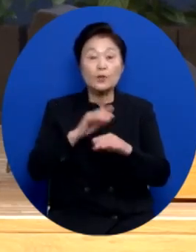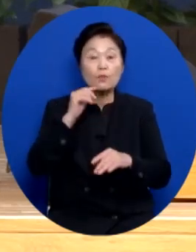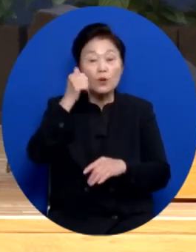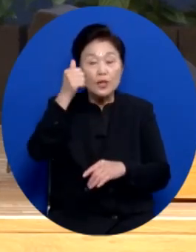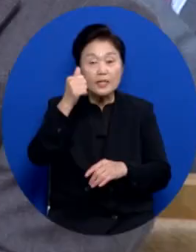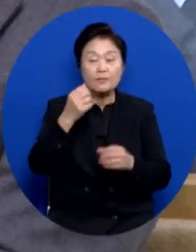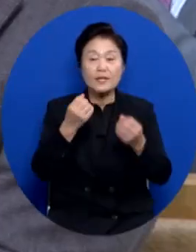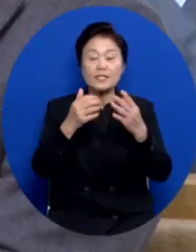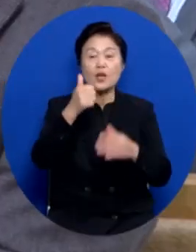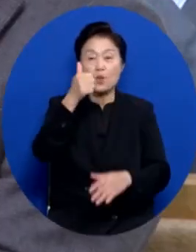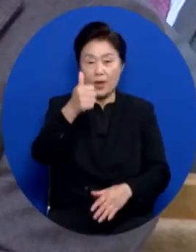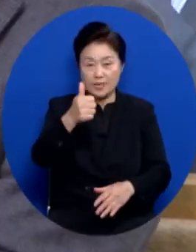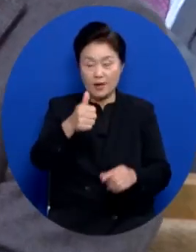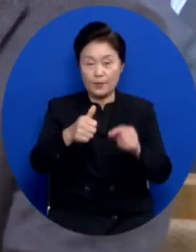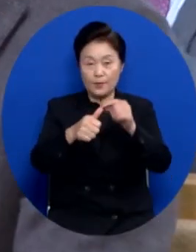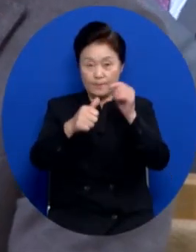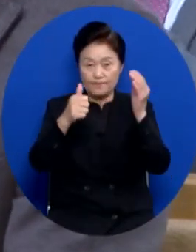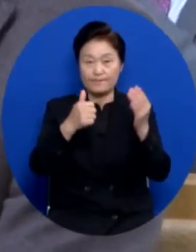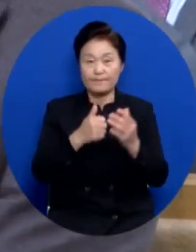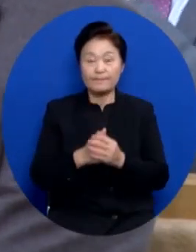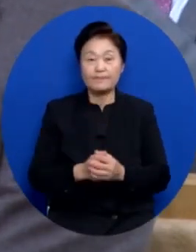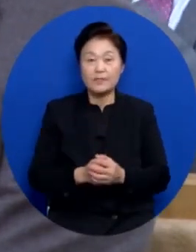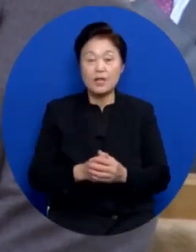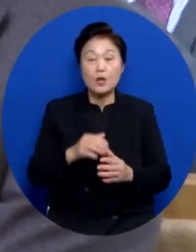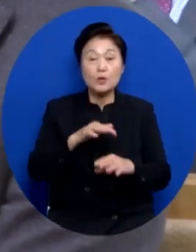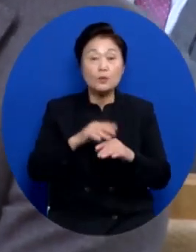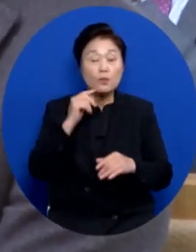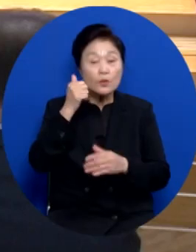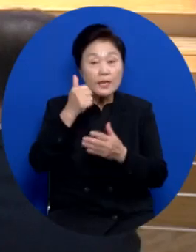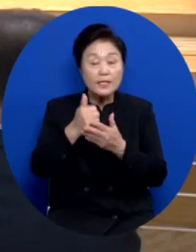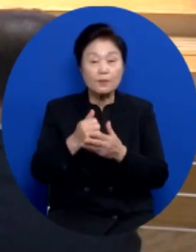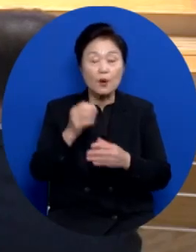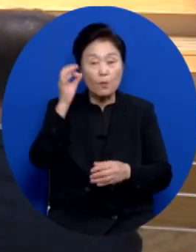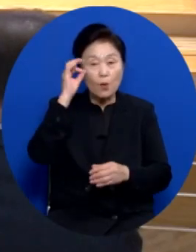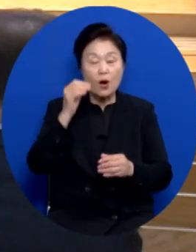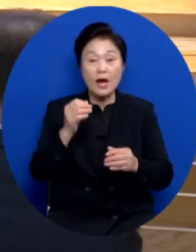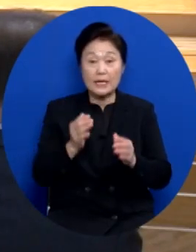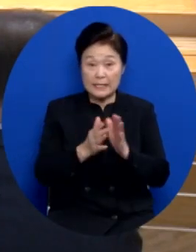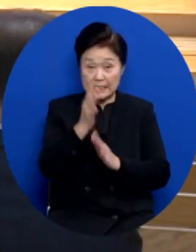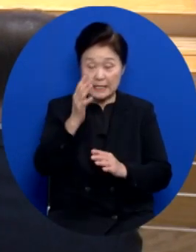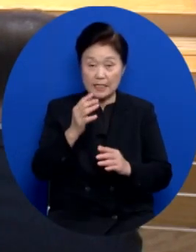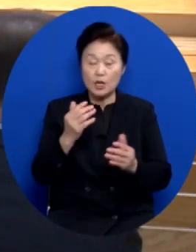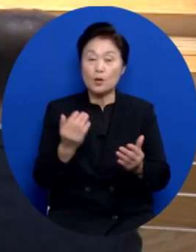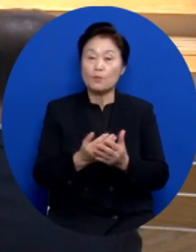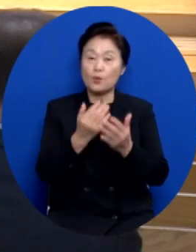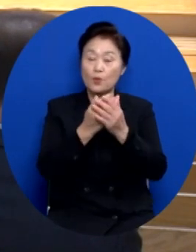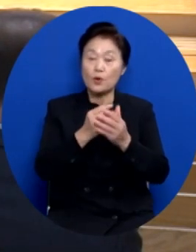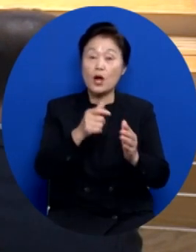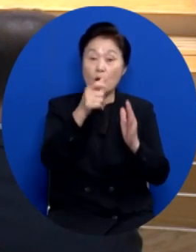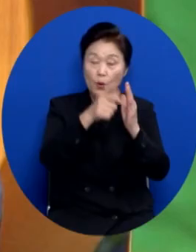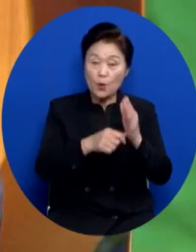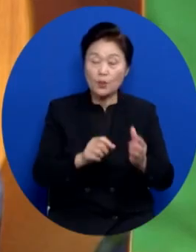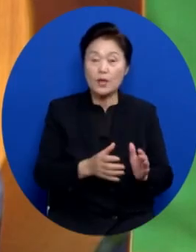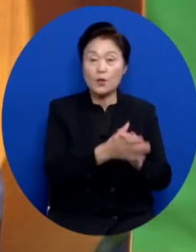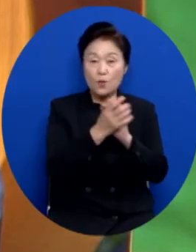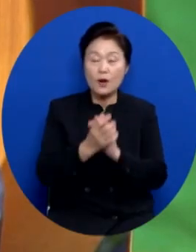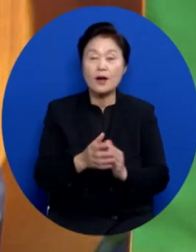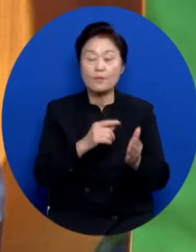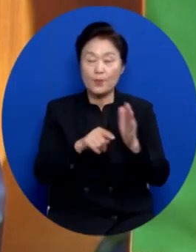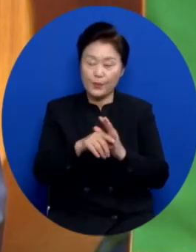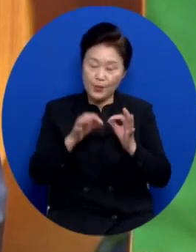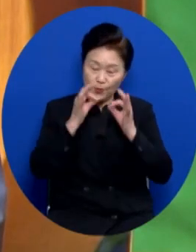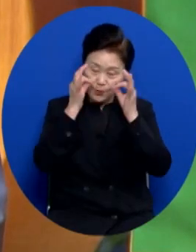신임회장으로 됐습니다 손 목사는 포시의 부흥과 교단간 화합을 위해 힘쓰겠다며 소감을